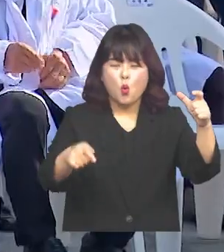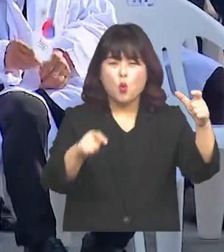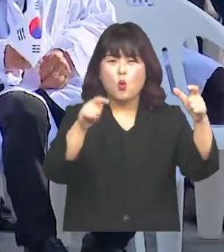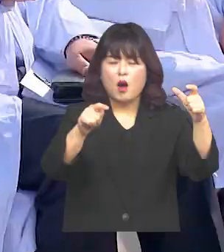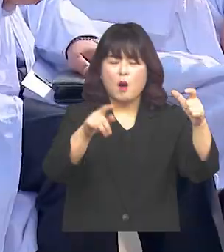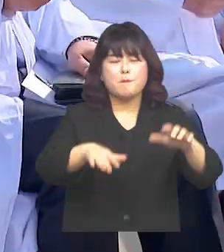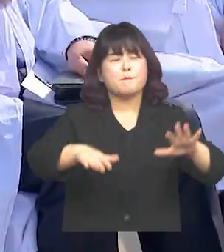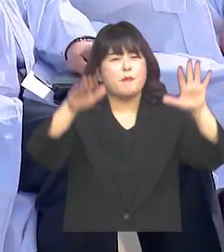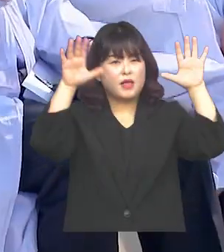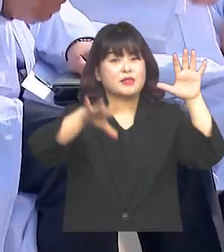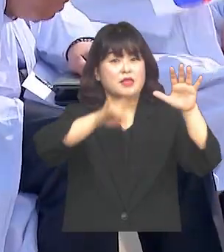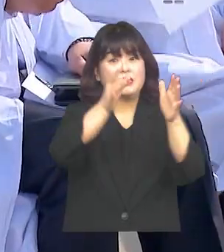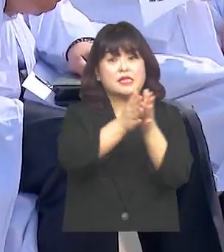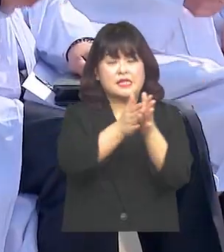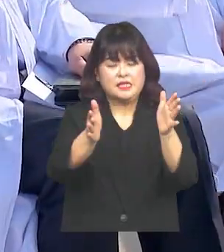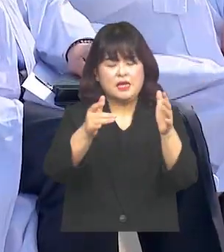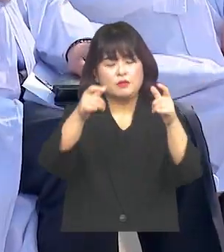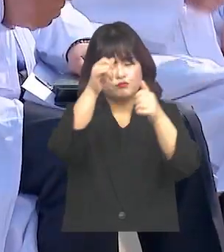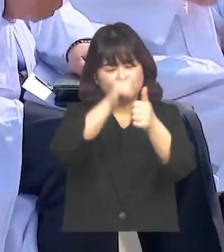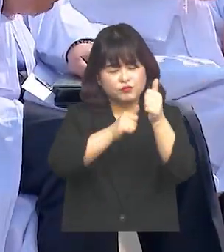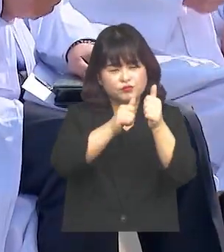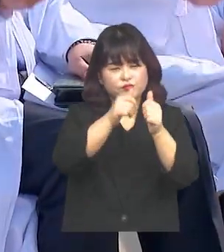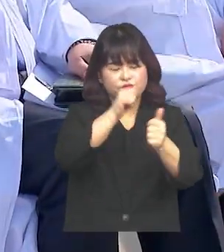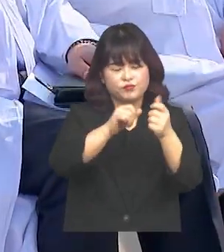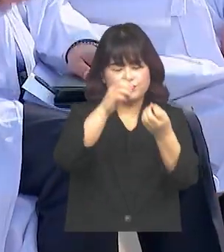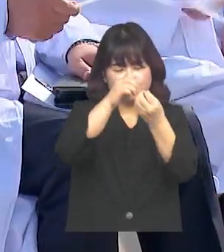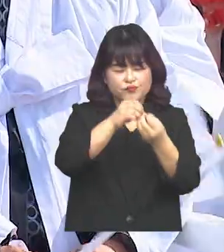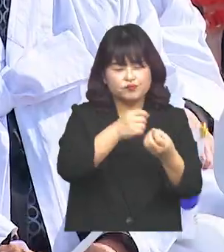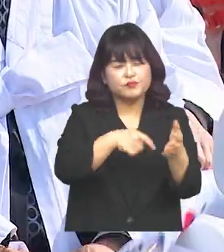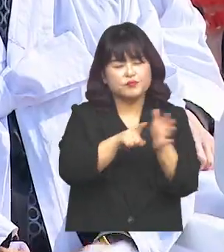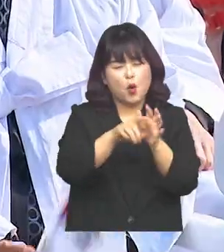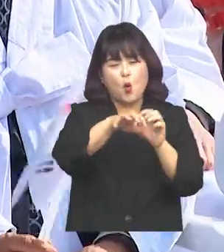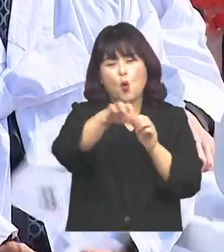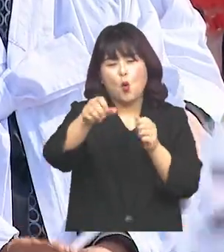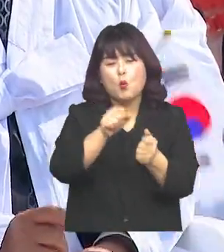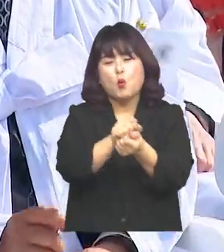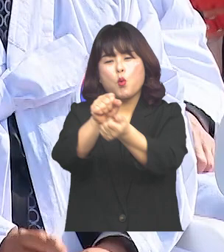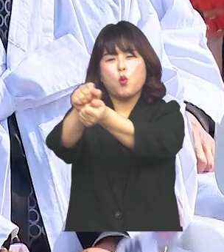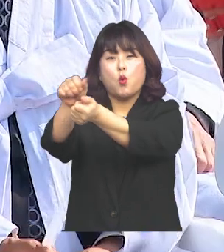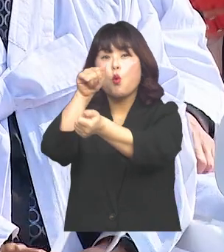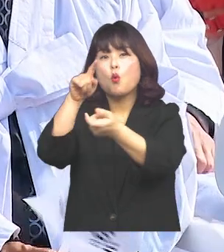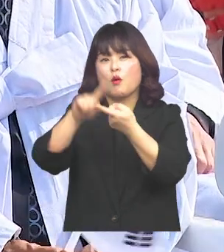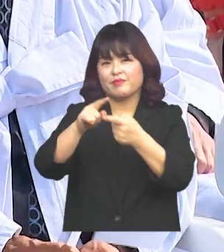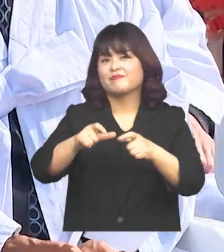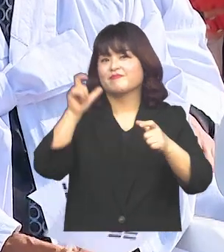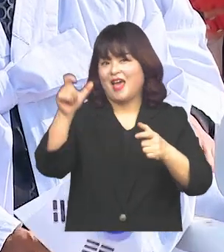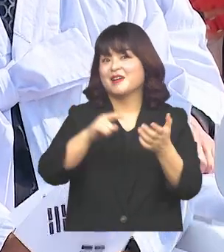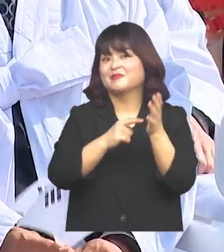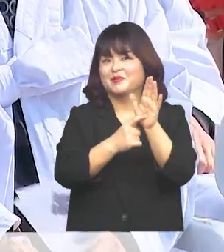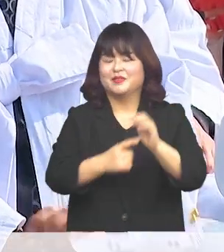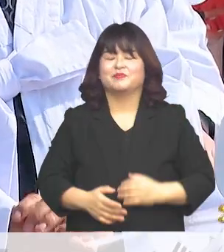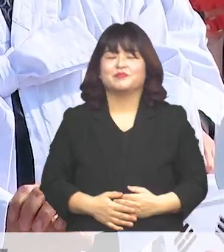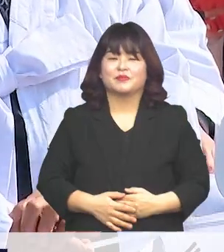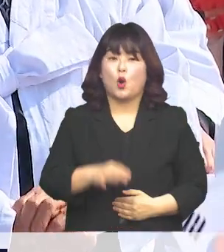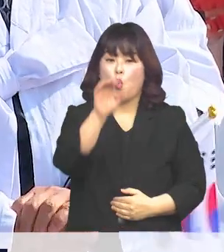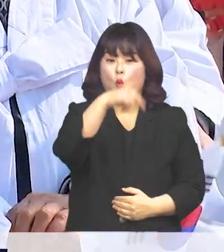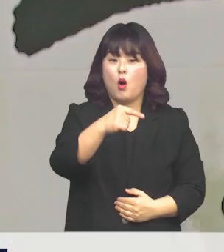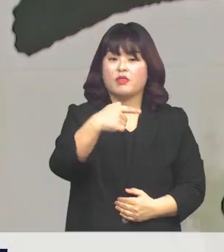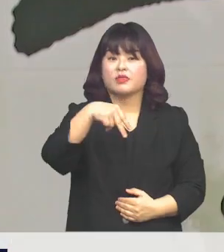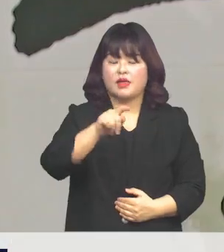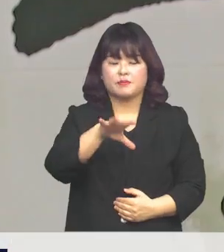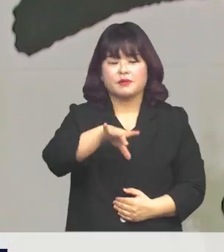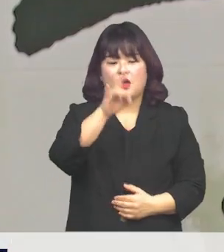선열들께서 대한독립 만세를 외치며 민족의 독립 자주정신을 용인 곳곳에 전파하셨다고 강조했습니다.